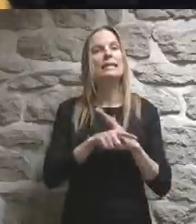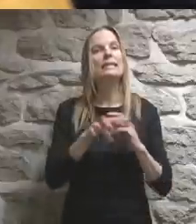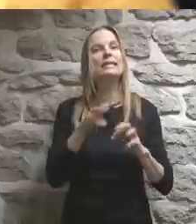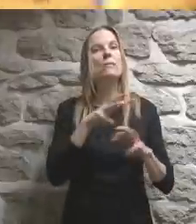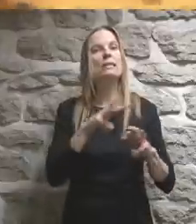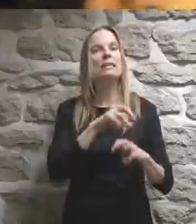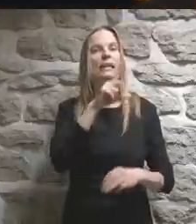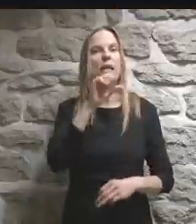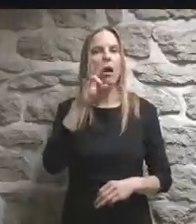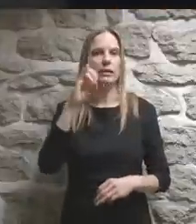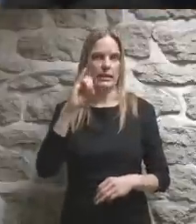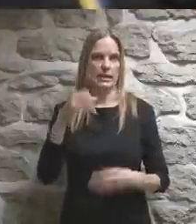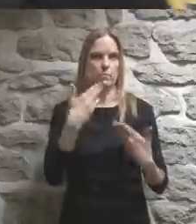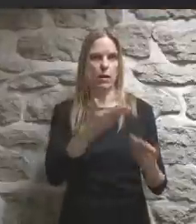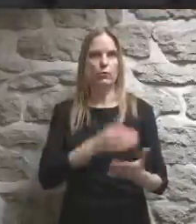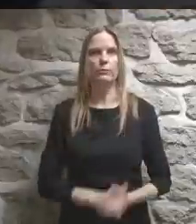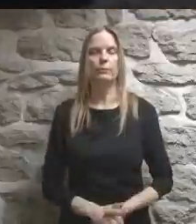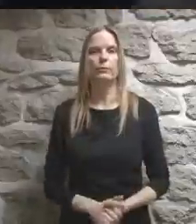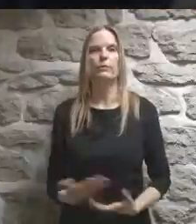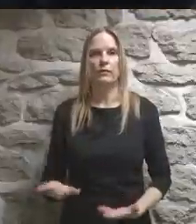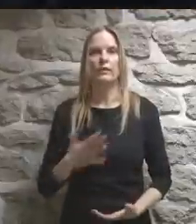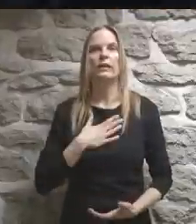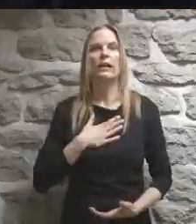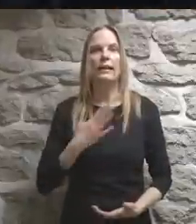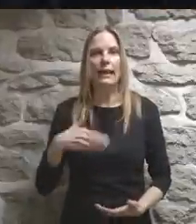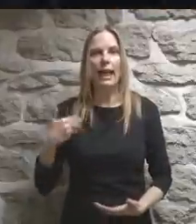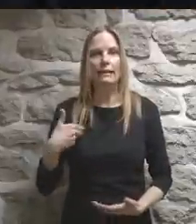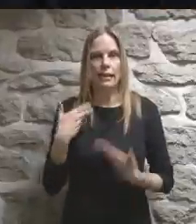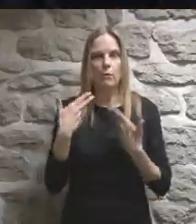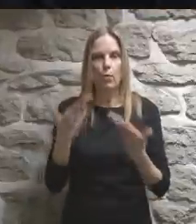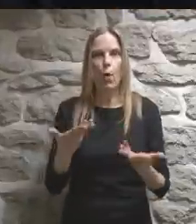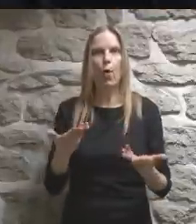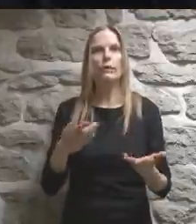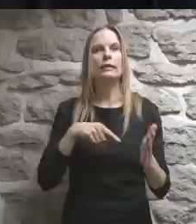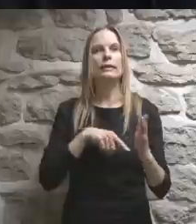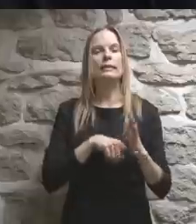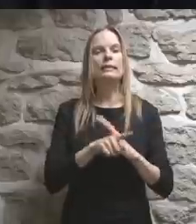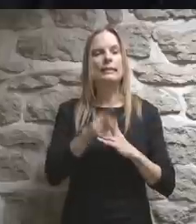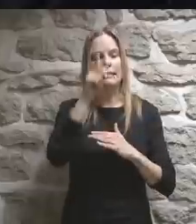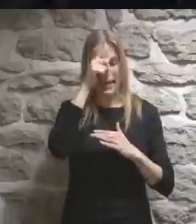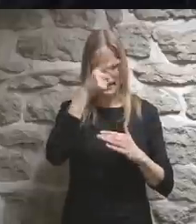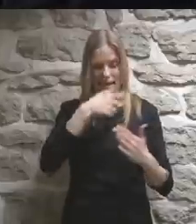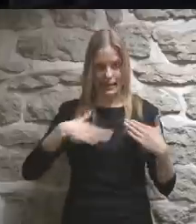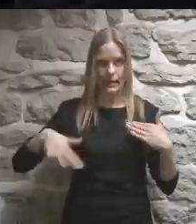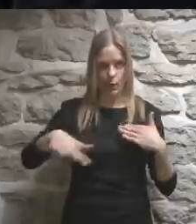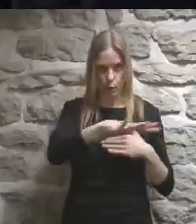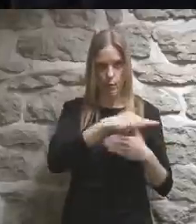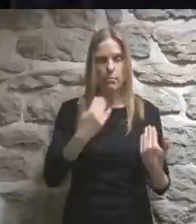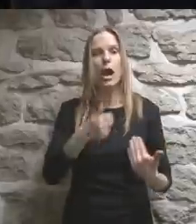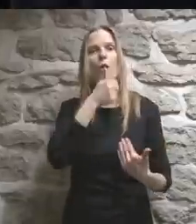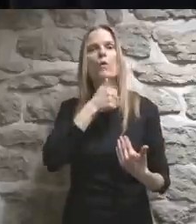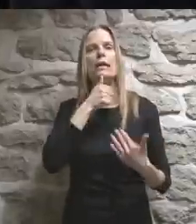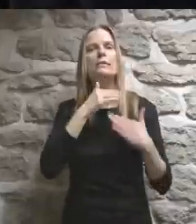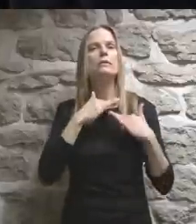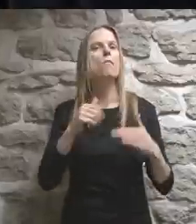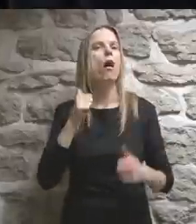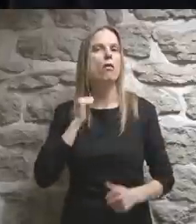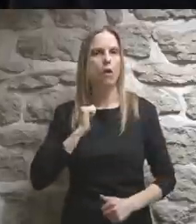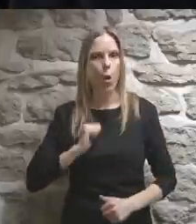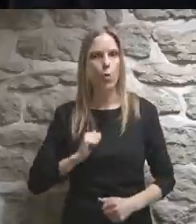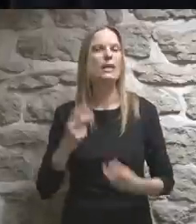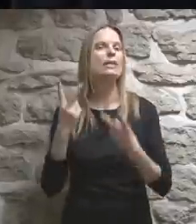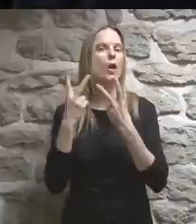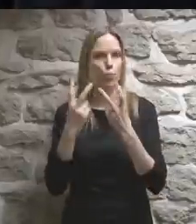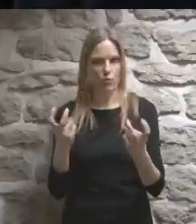Jan Jaani, palun. Aitäh, tervis sinu poolt ka, et siseriiklikult on Eestis kõik väga rahulik ja